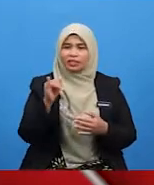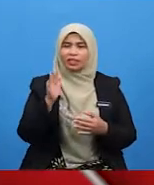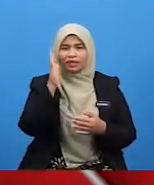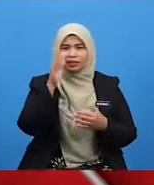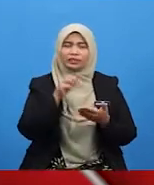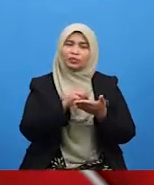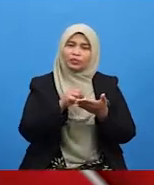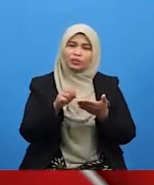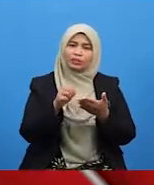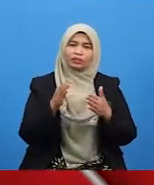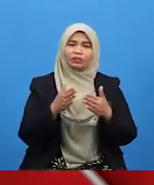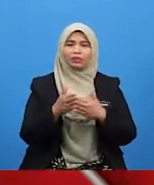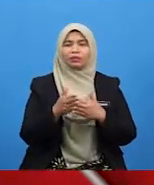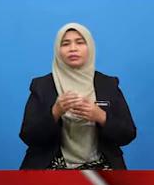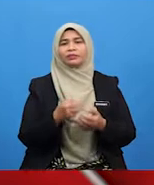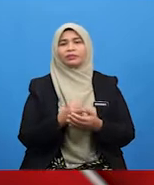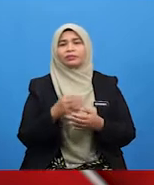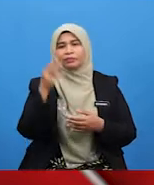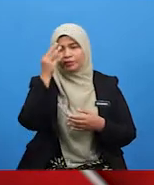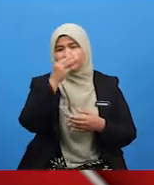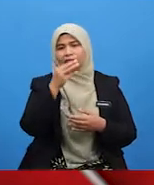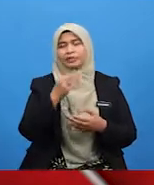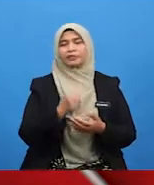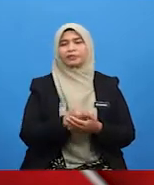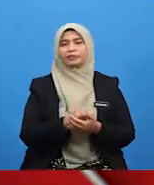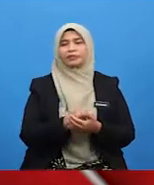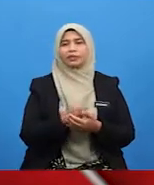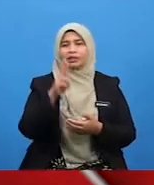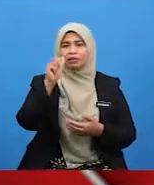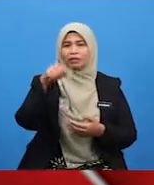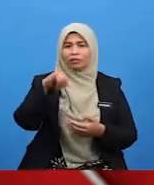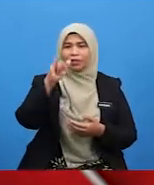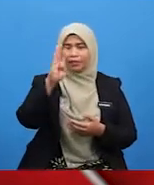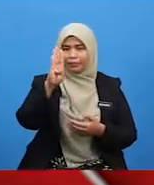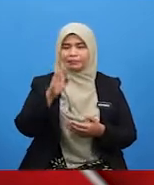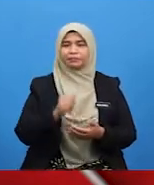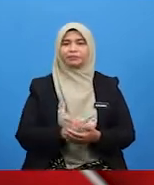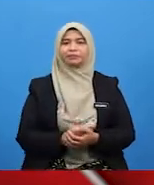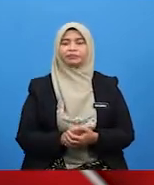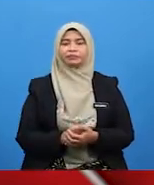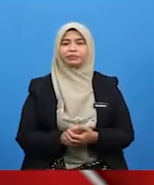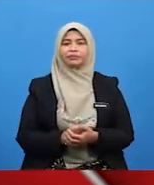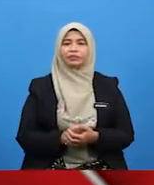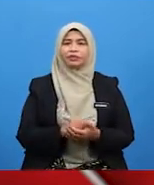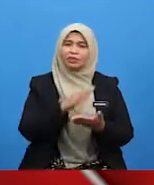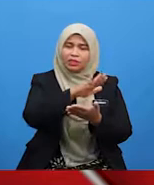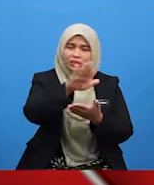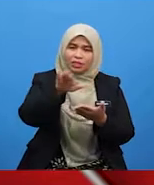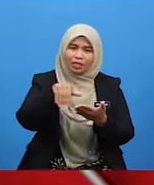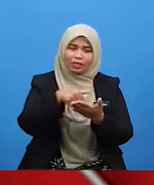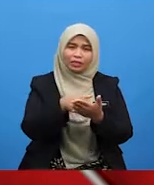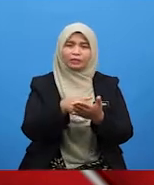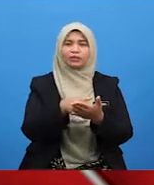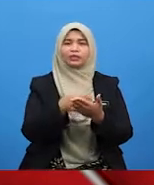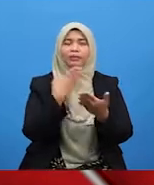ditulis serta dicatat oleh Malaikat Raqib. Segala